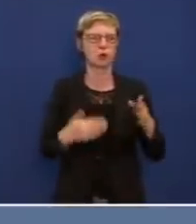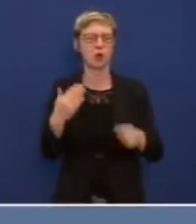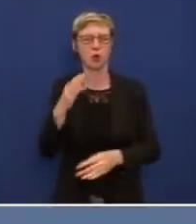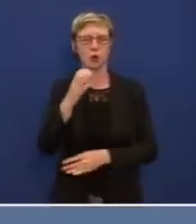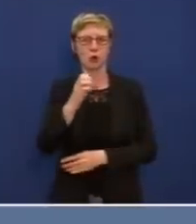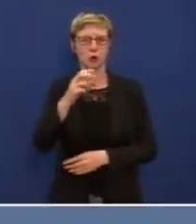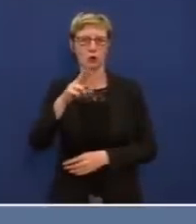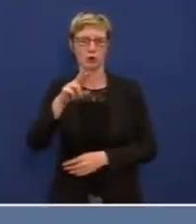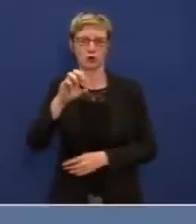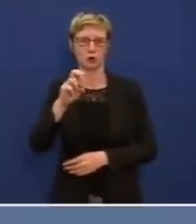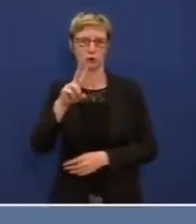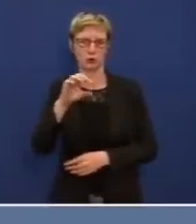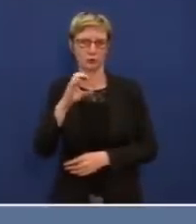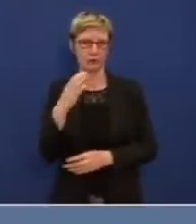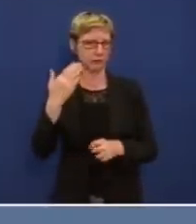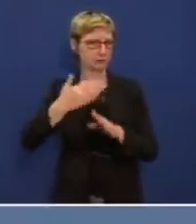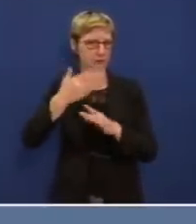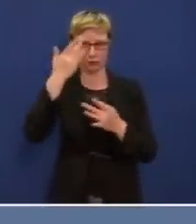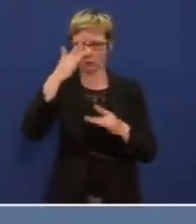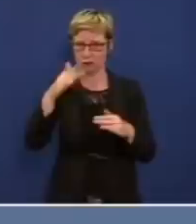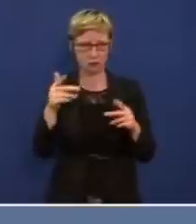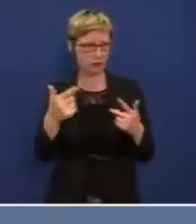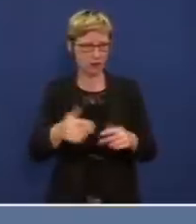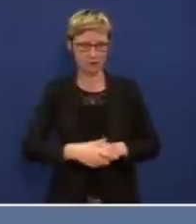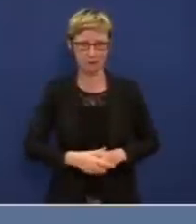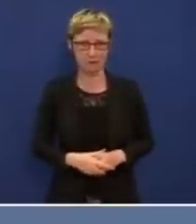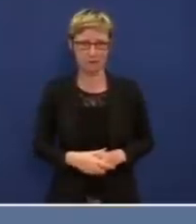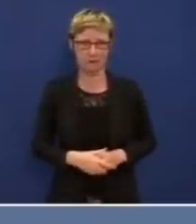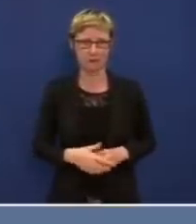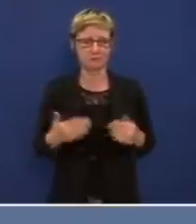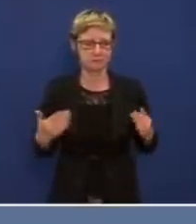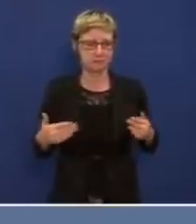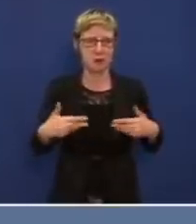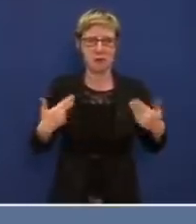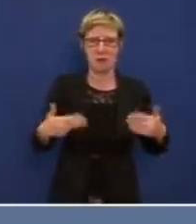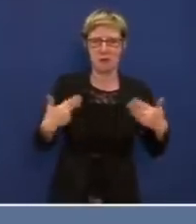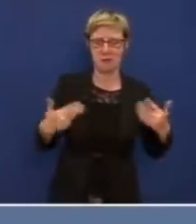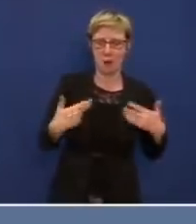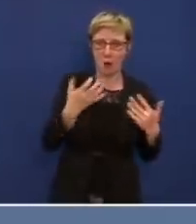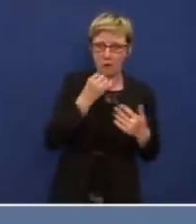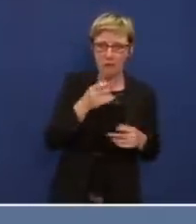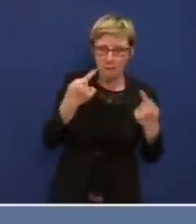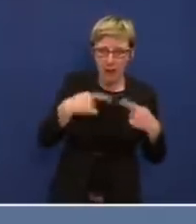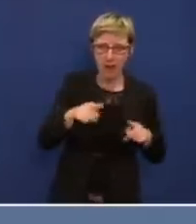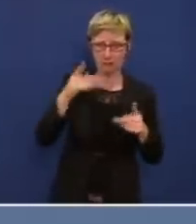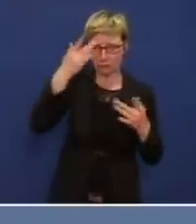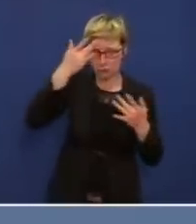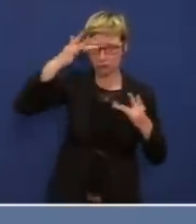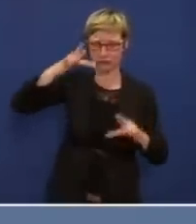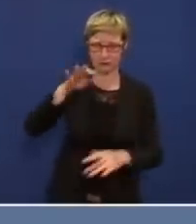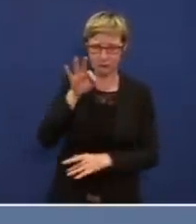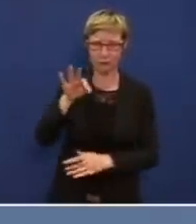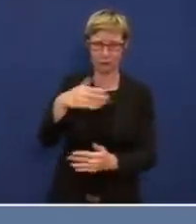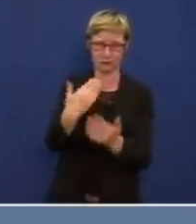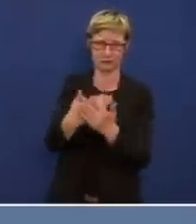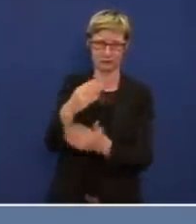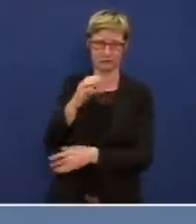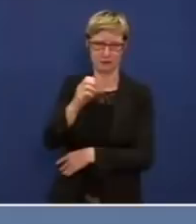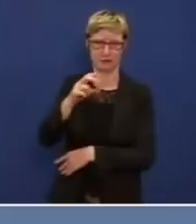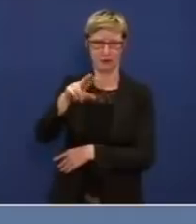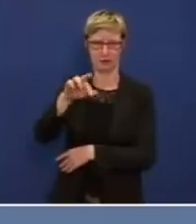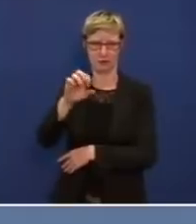keine Zulassung. Ich freue mich jetzt erstmal sehr auf den Zeitpunkt, der hoffentlich bald erreicht wird, dass wir eine Zulassung auch bei CureVac